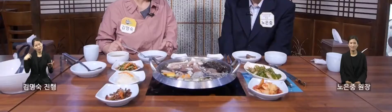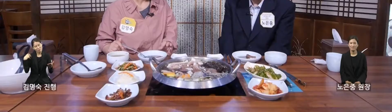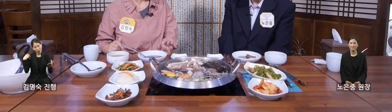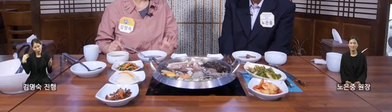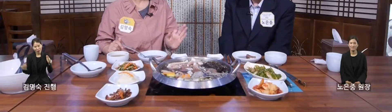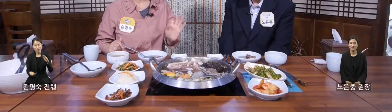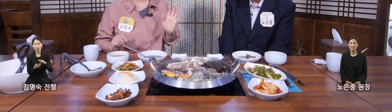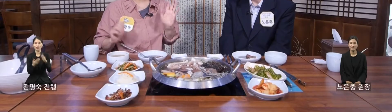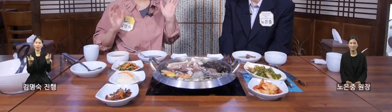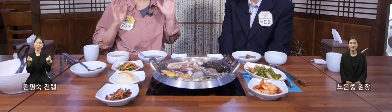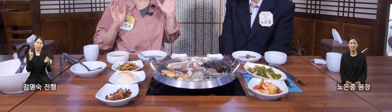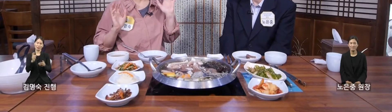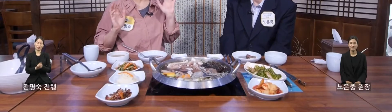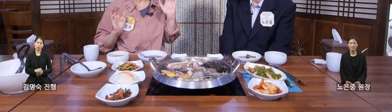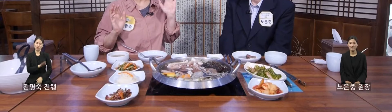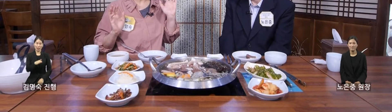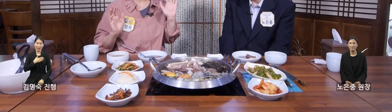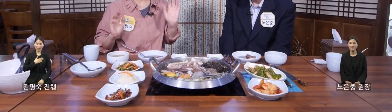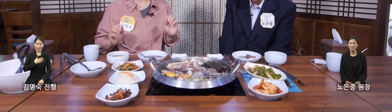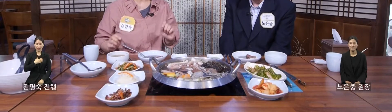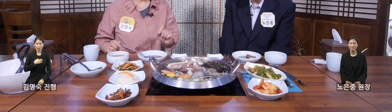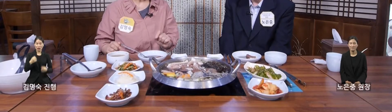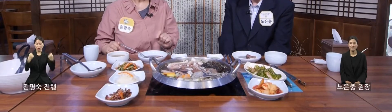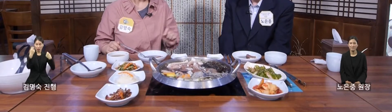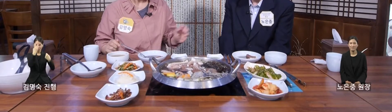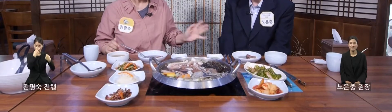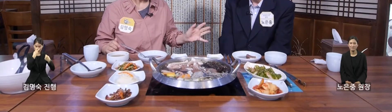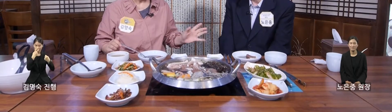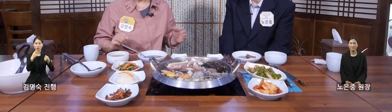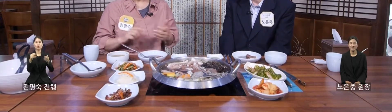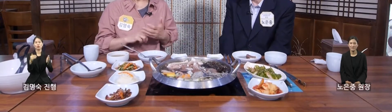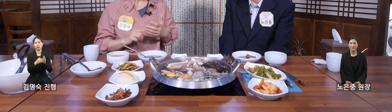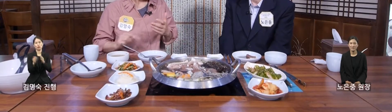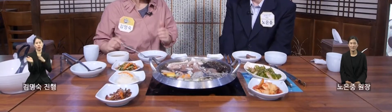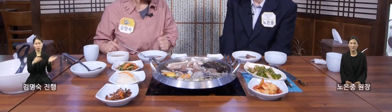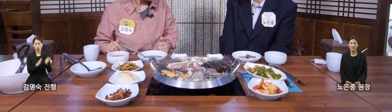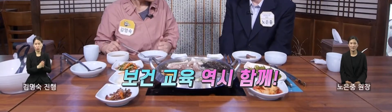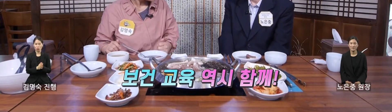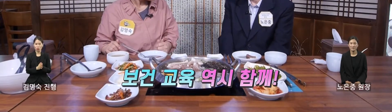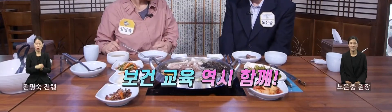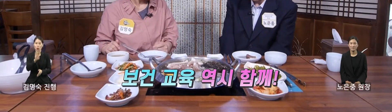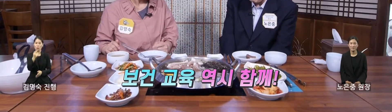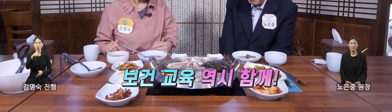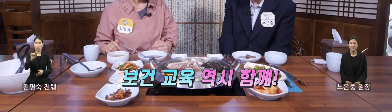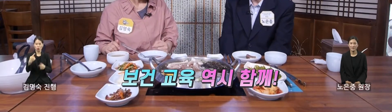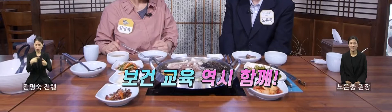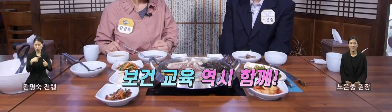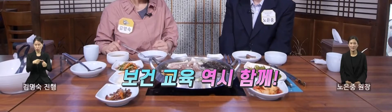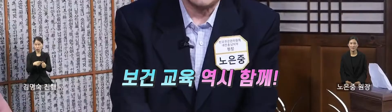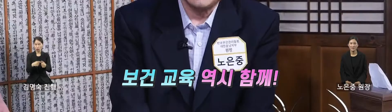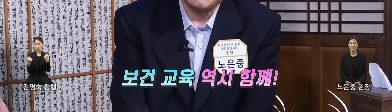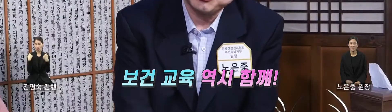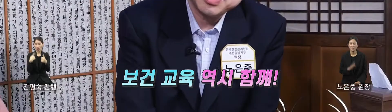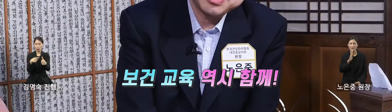해오셨을 것 같아요. 그러니까 아까도 뭐 저희들이 아는 건강검진뿐만이 아니라 아까도 무슨 뭐 보건교육 같은 것도 예,